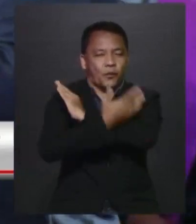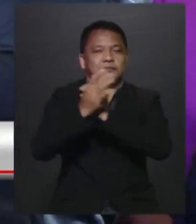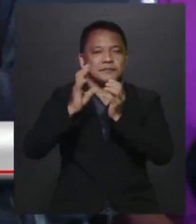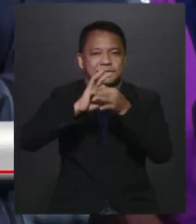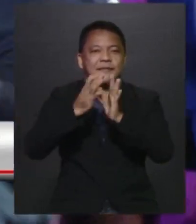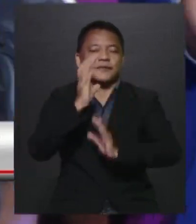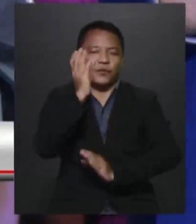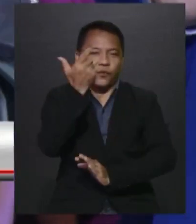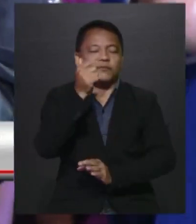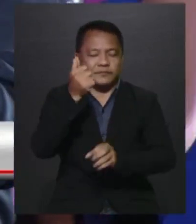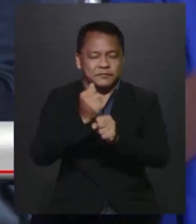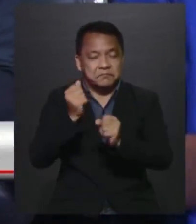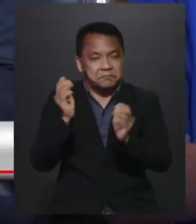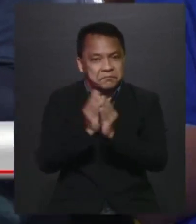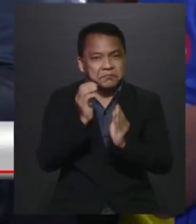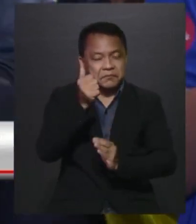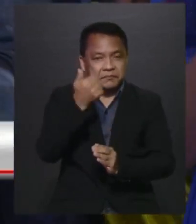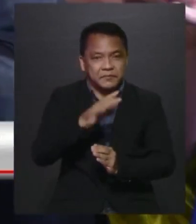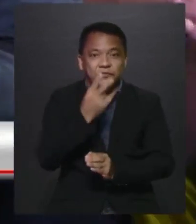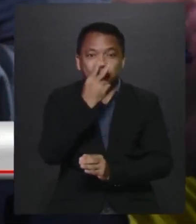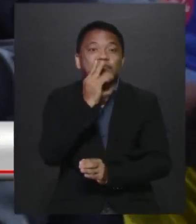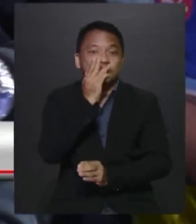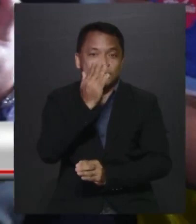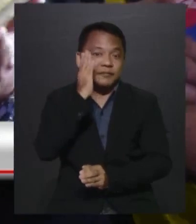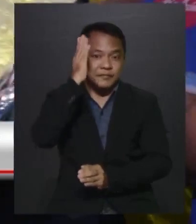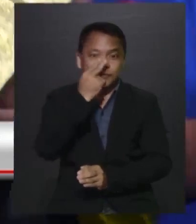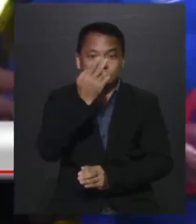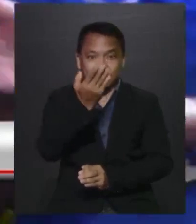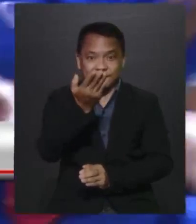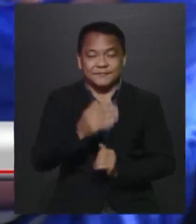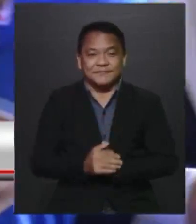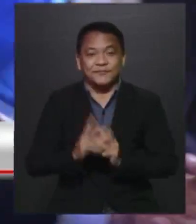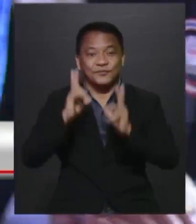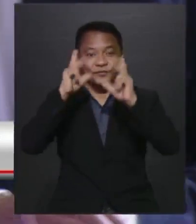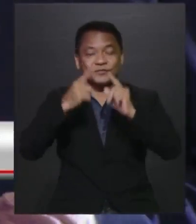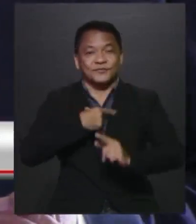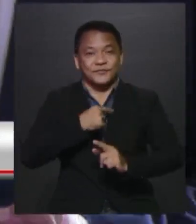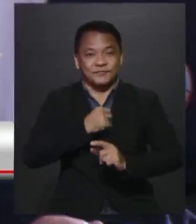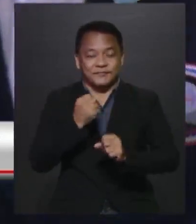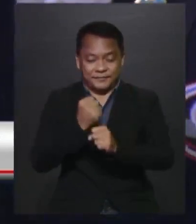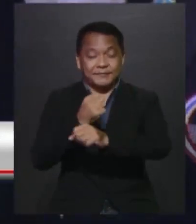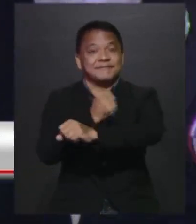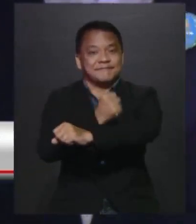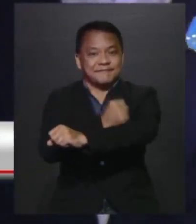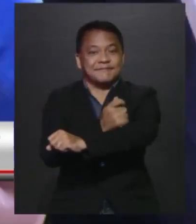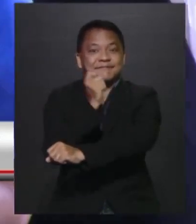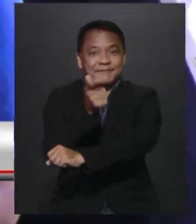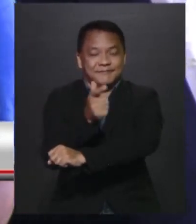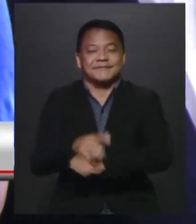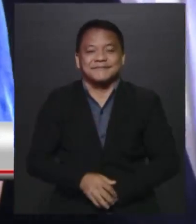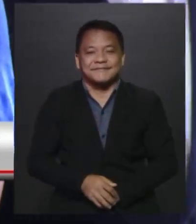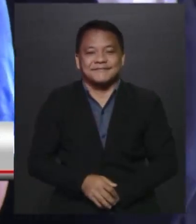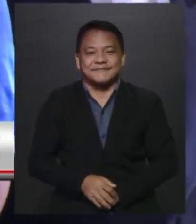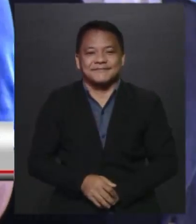มีสูงแต่ว่าจะติดหรือไม่ติดในสิอีกเรื่องนึงนะ แหมแล้วภาพนี้นี่แฟนๆบอลเลย์ชอบใจนะอัดฉีดนะ ก็ถือว่